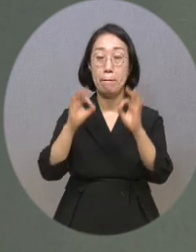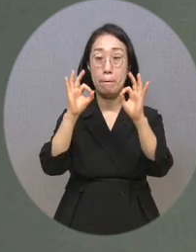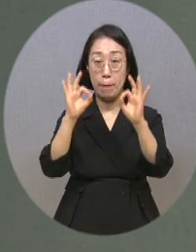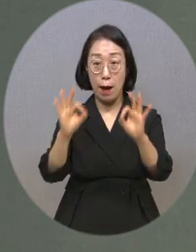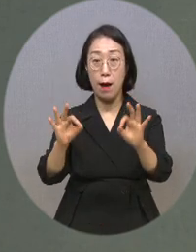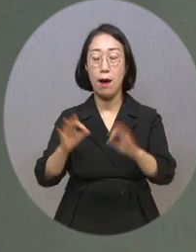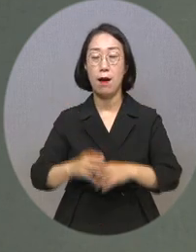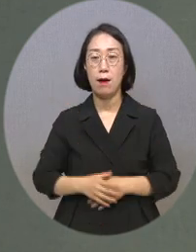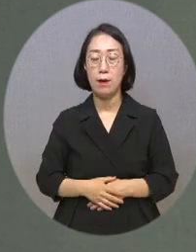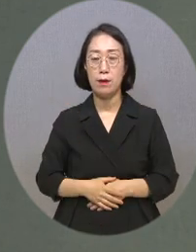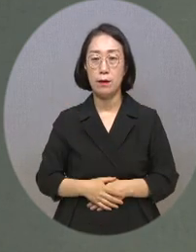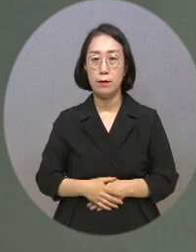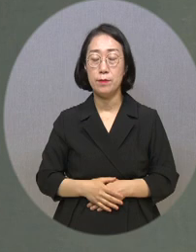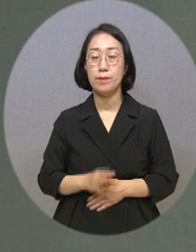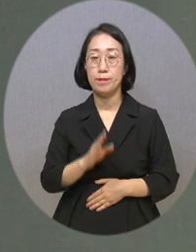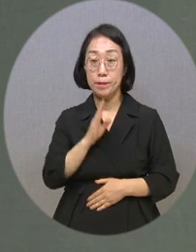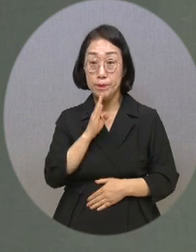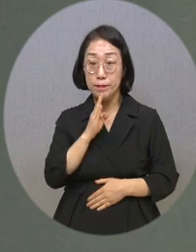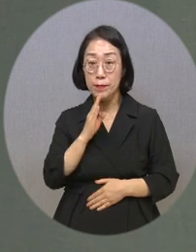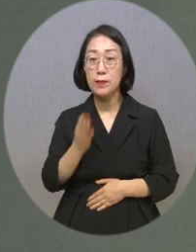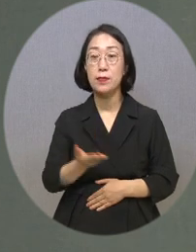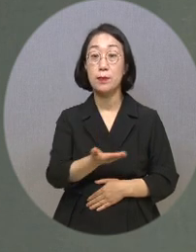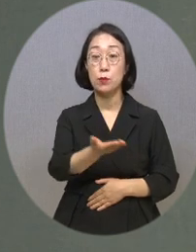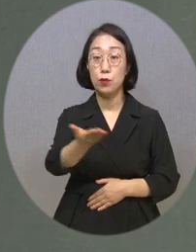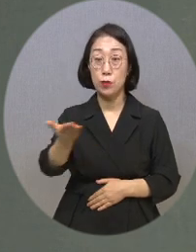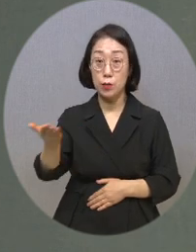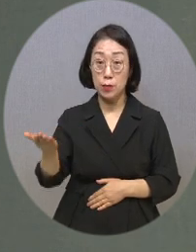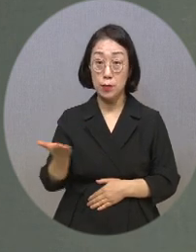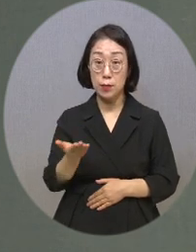있습니다. 바로 그분들은